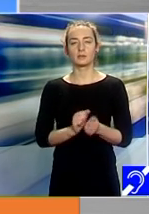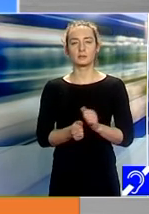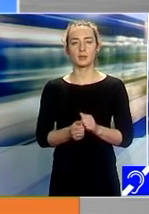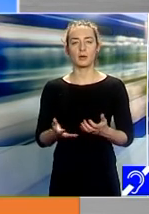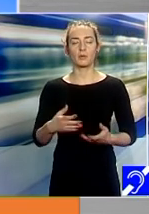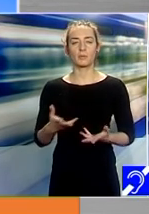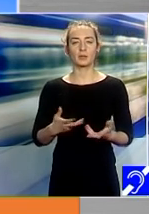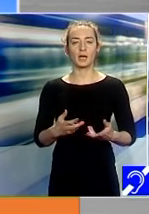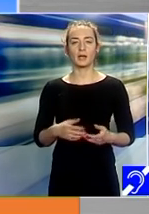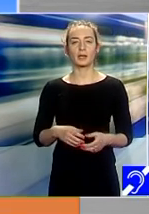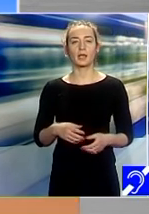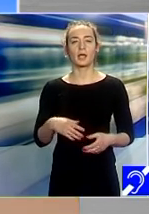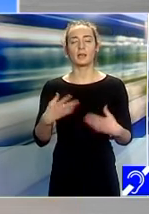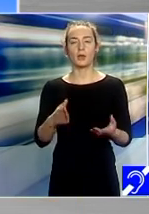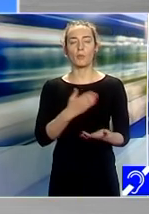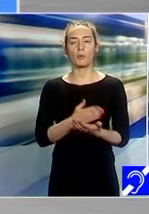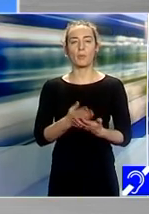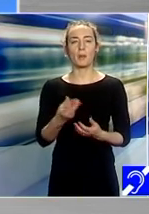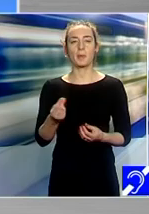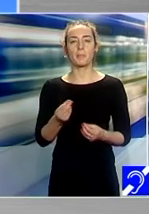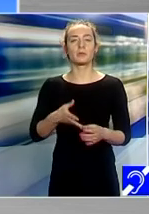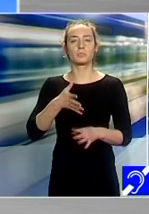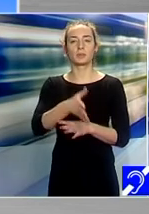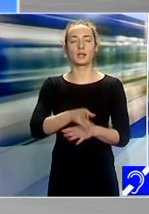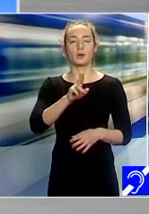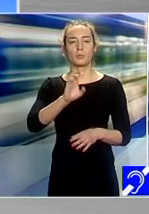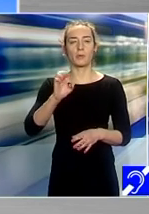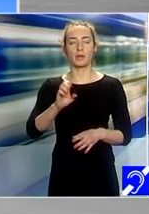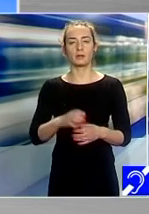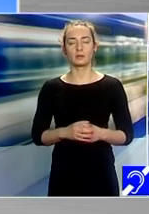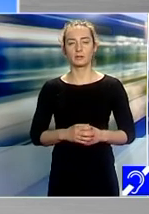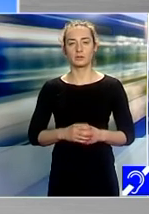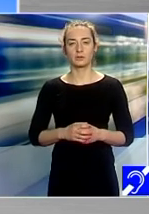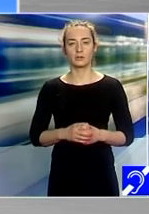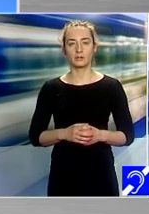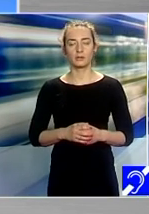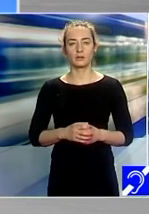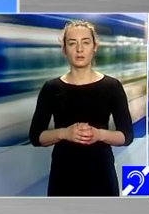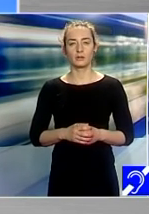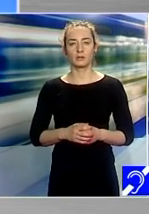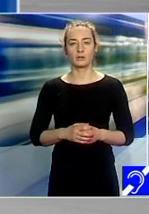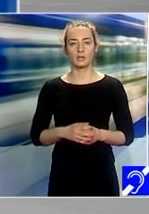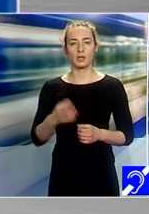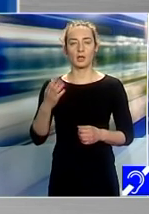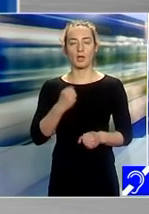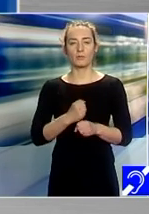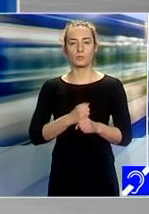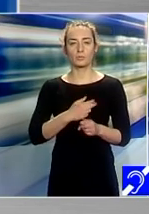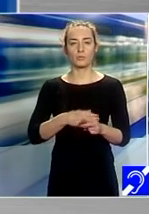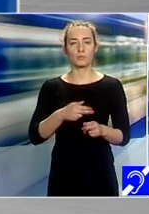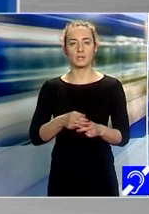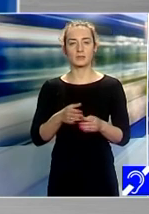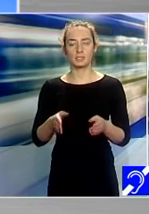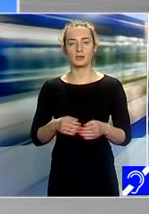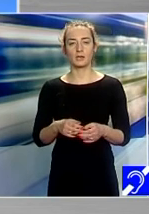intereselor economice ale Uniunii Europene. Aleși adică, local și județeni am avut? Nu, de data aceasta nu am avut. S-a făcut curățenia în